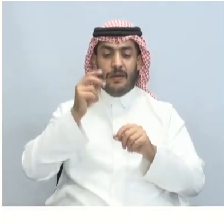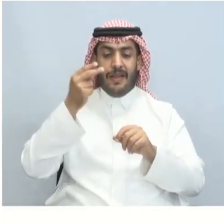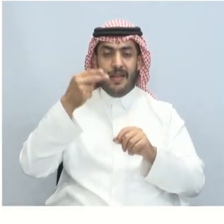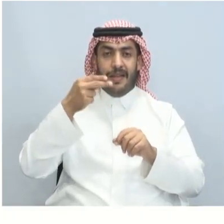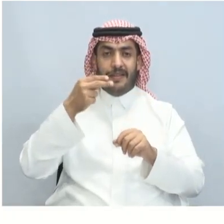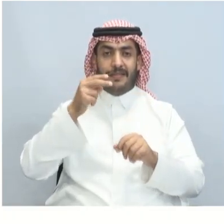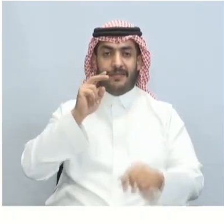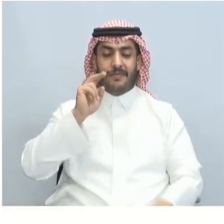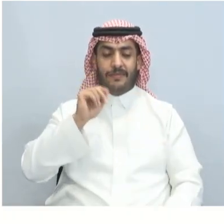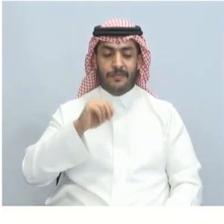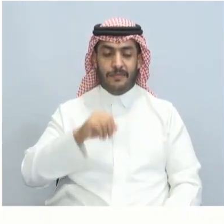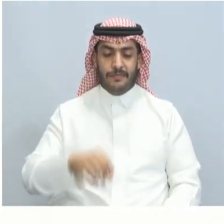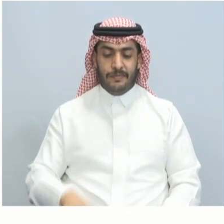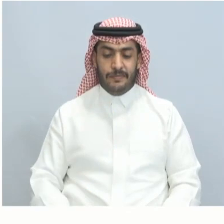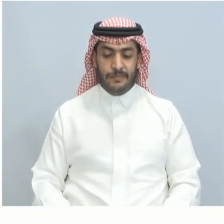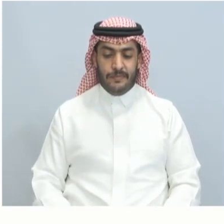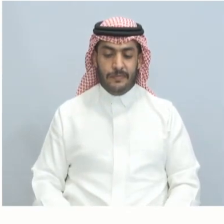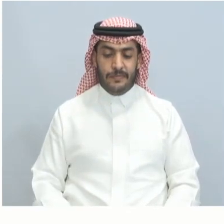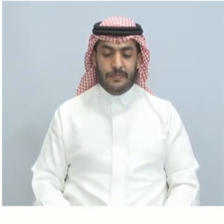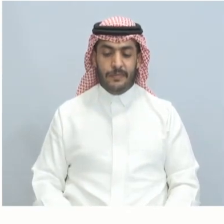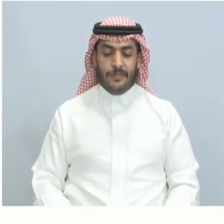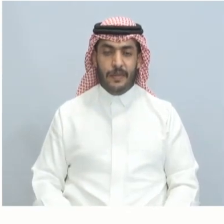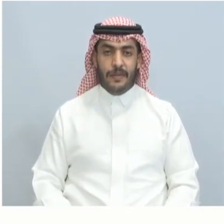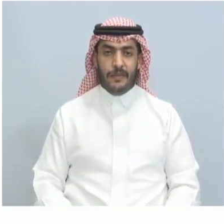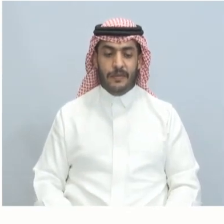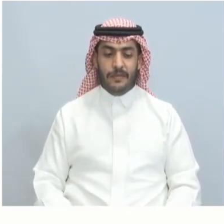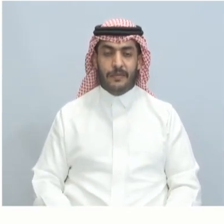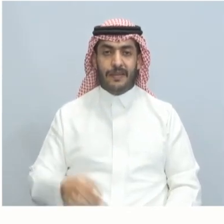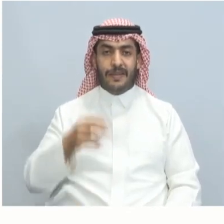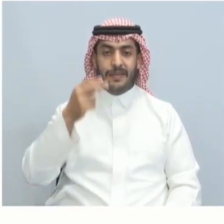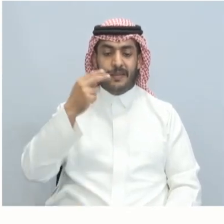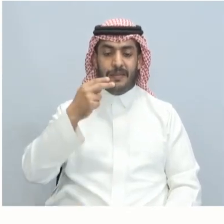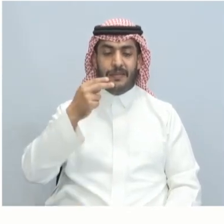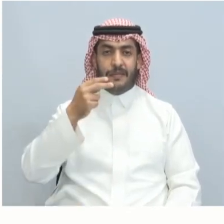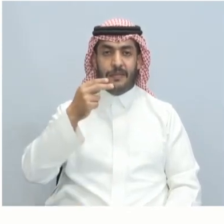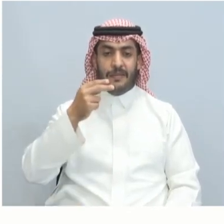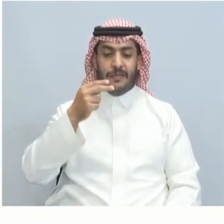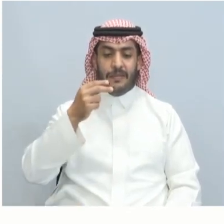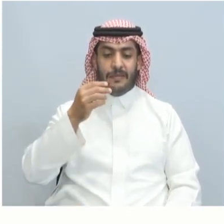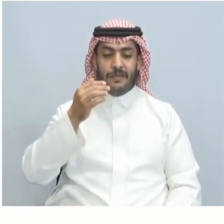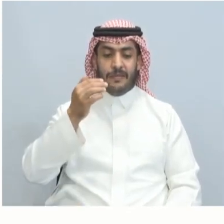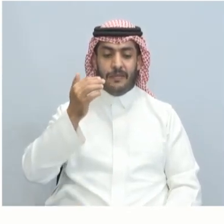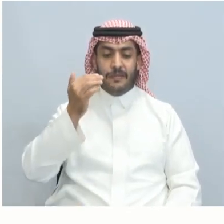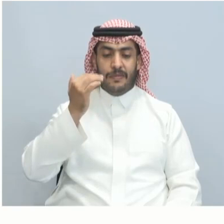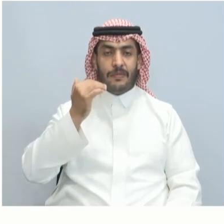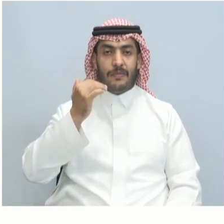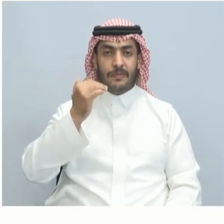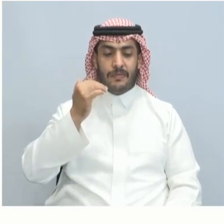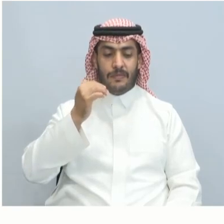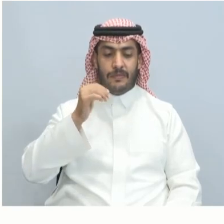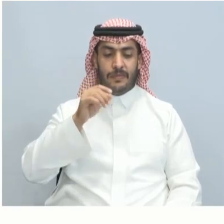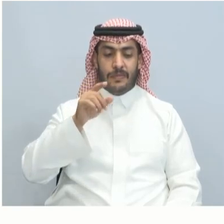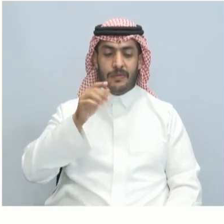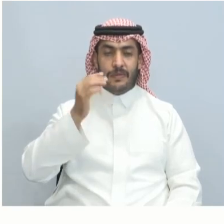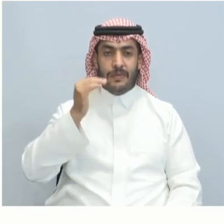كما هو معطى هنا ما هي احداثيات النقطه عين هي 4 على محور السين 4 وعلى